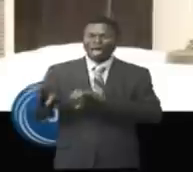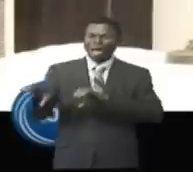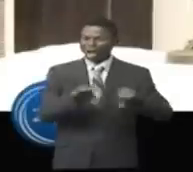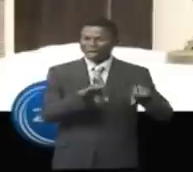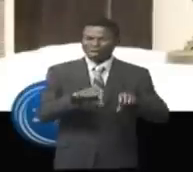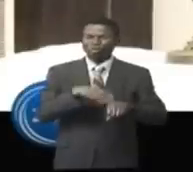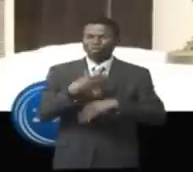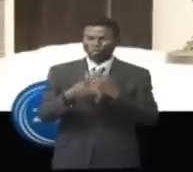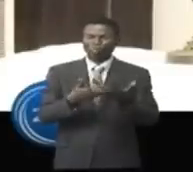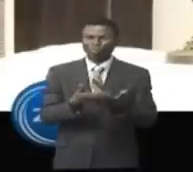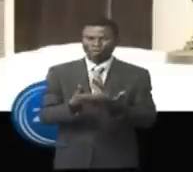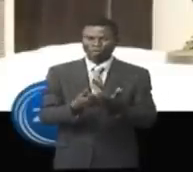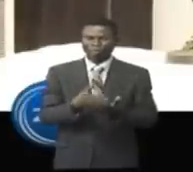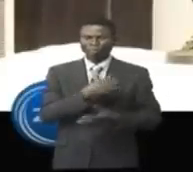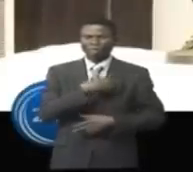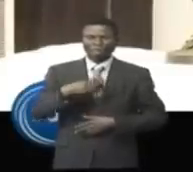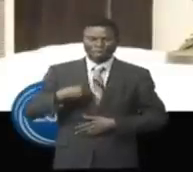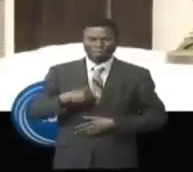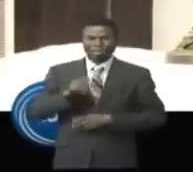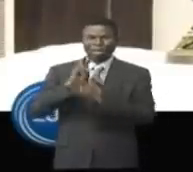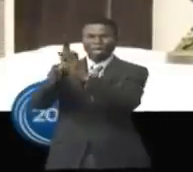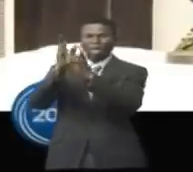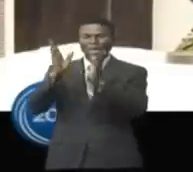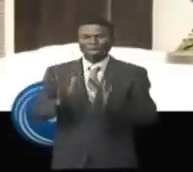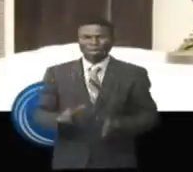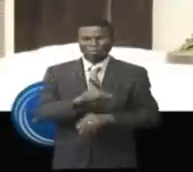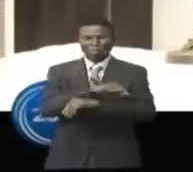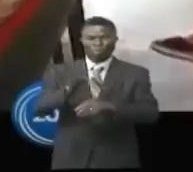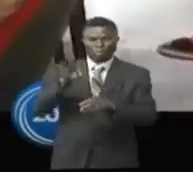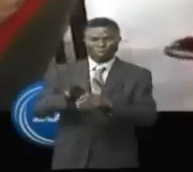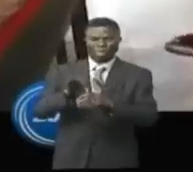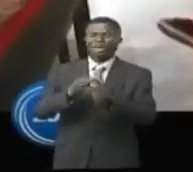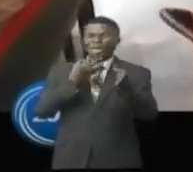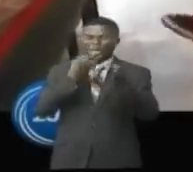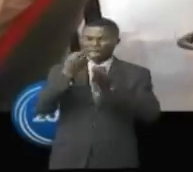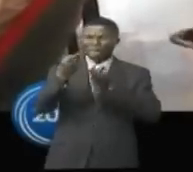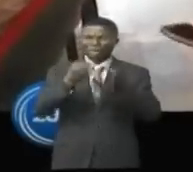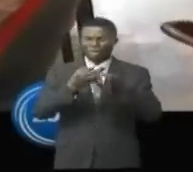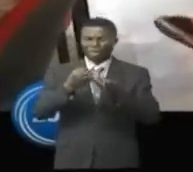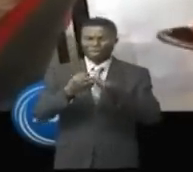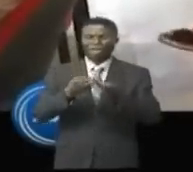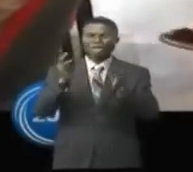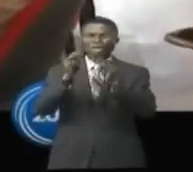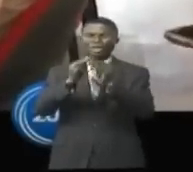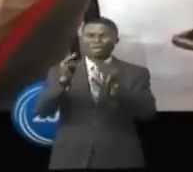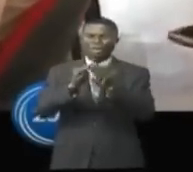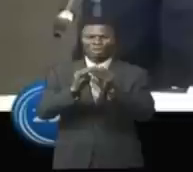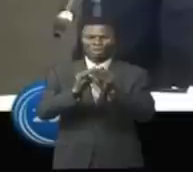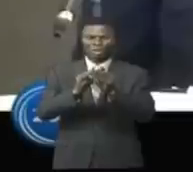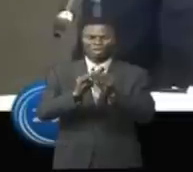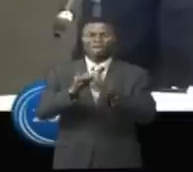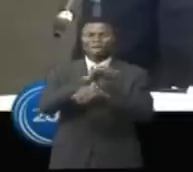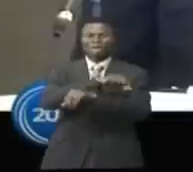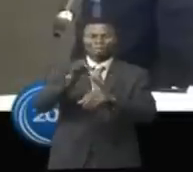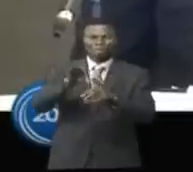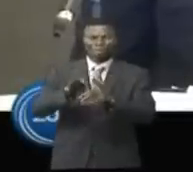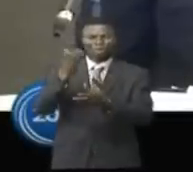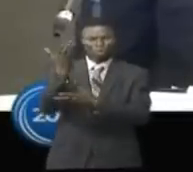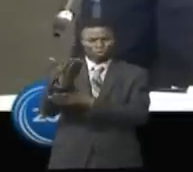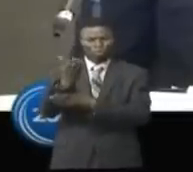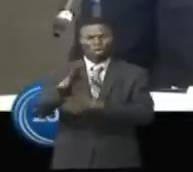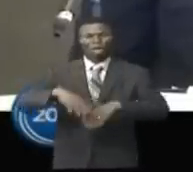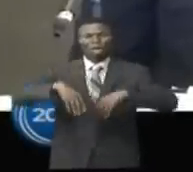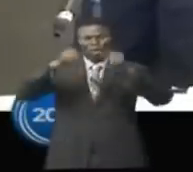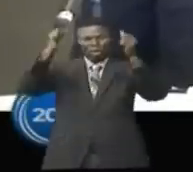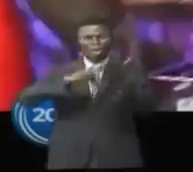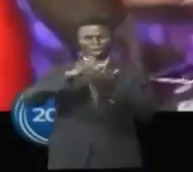actes. Madame Patricia Nseya, rapporteure de la CENI, a signifié que l'Assemblée plénière de la CENI est appelée à adopter